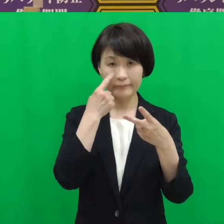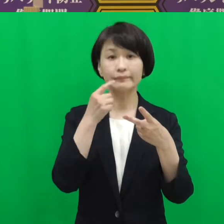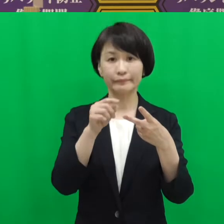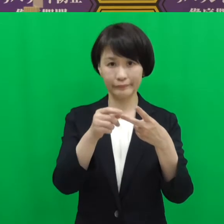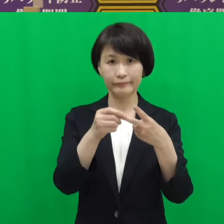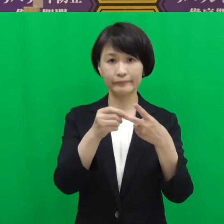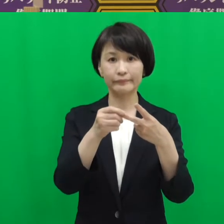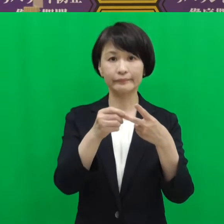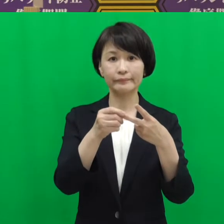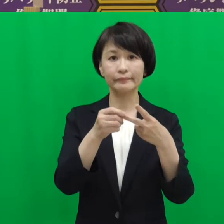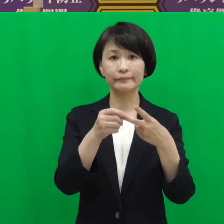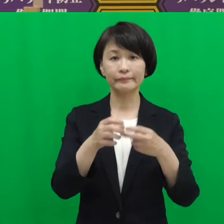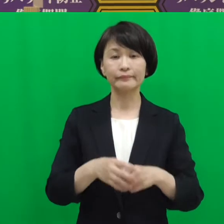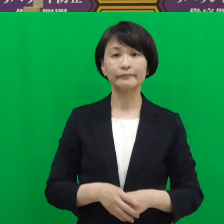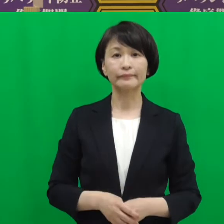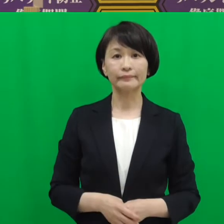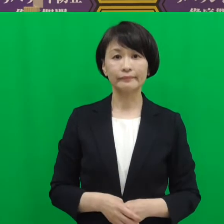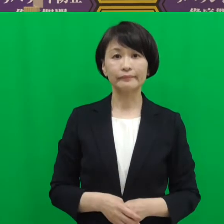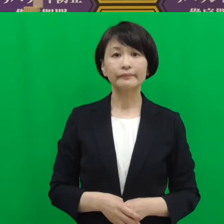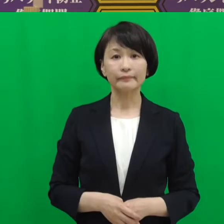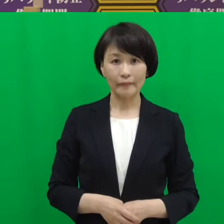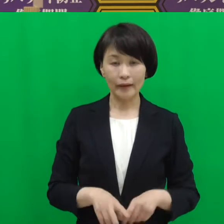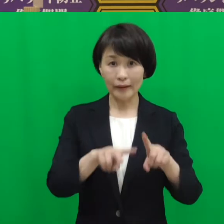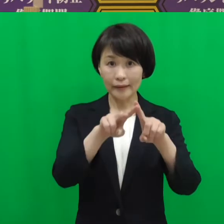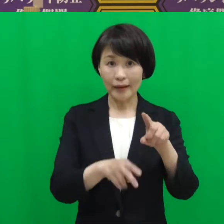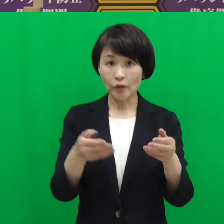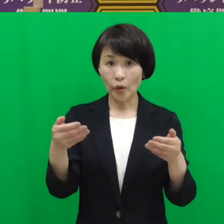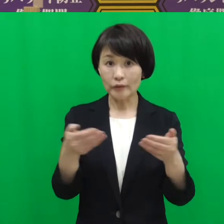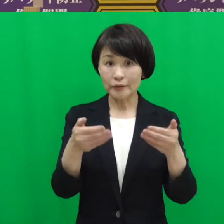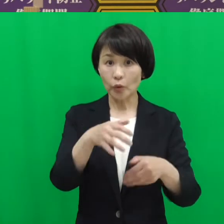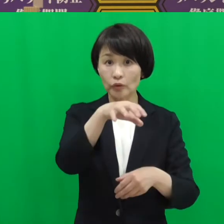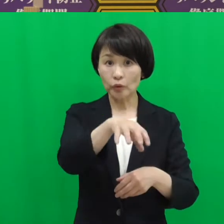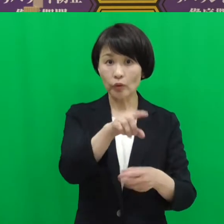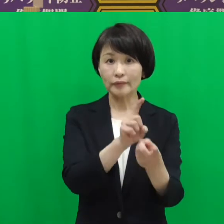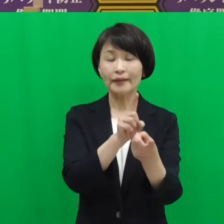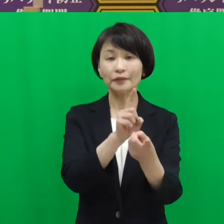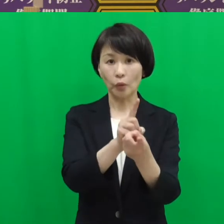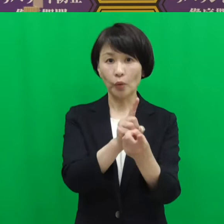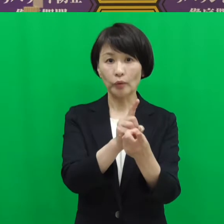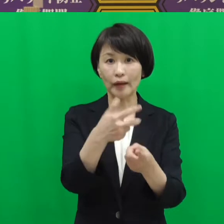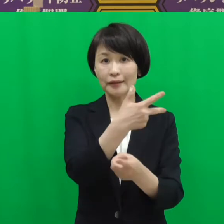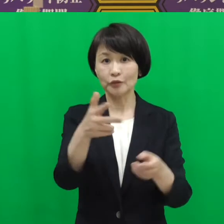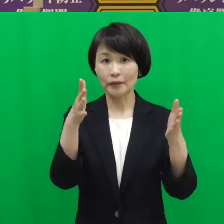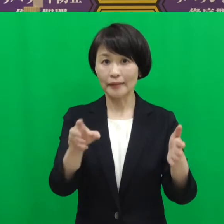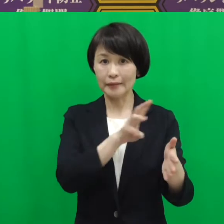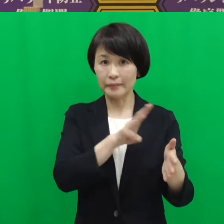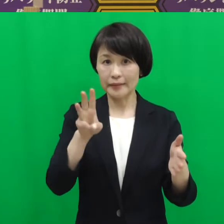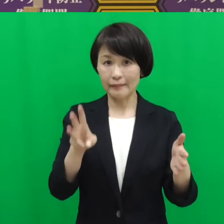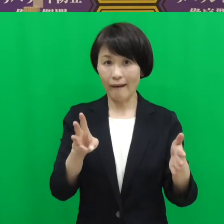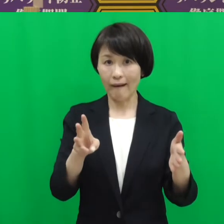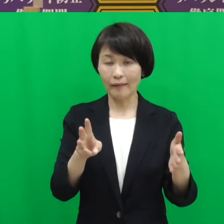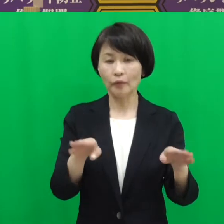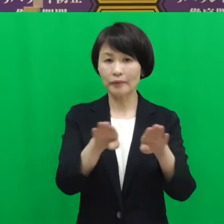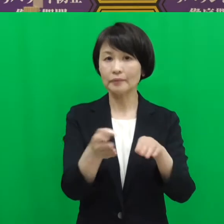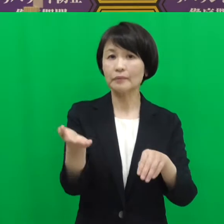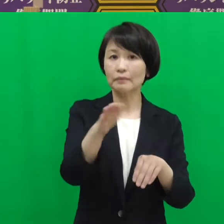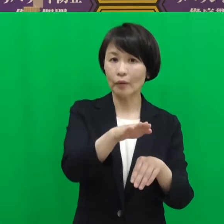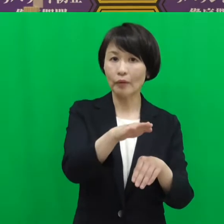次に2点目、介護事業所を対象とした週休3日制導入支援事業についてであ